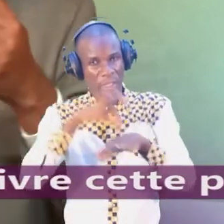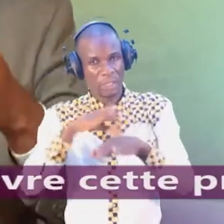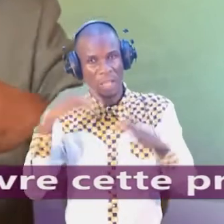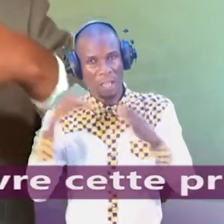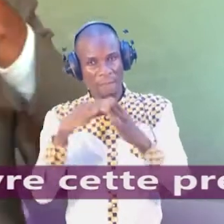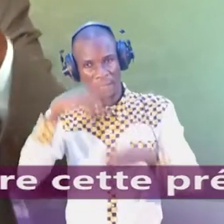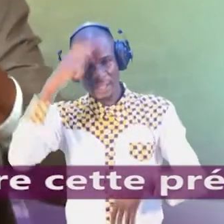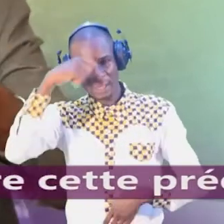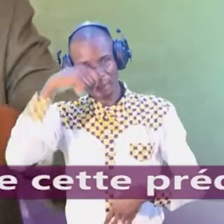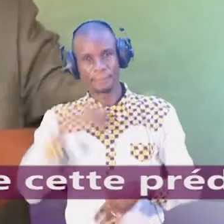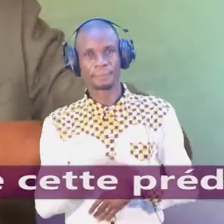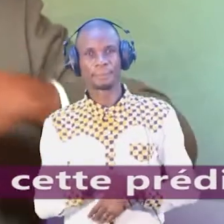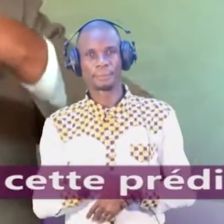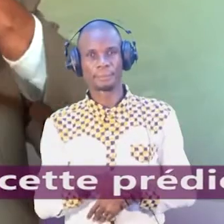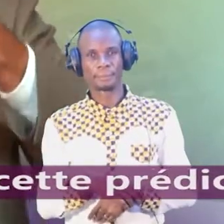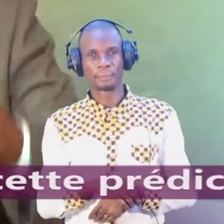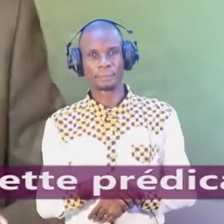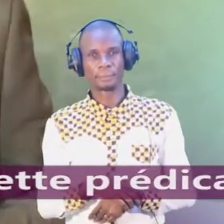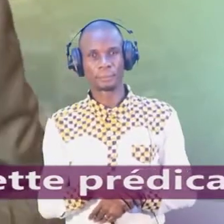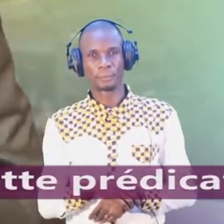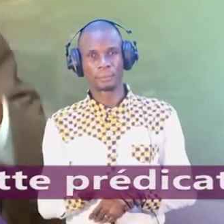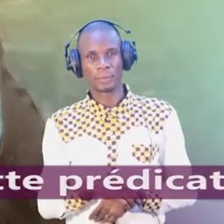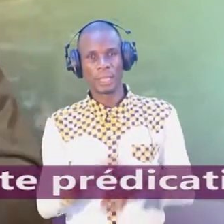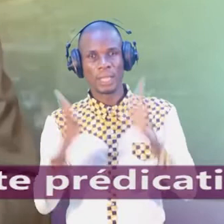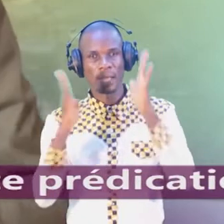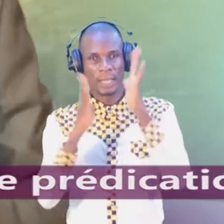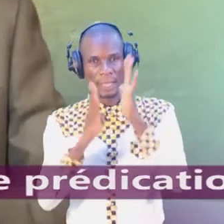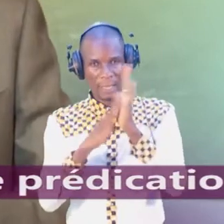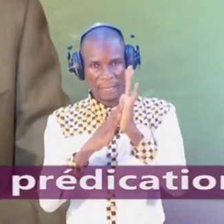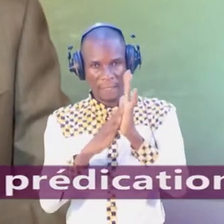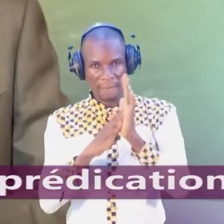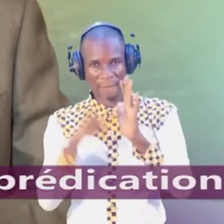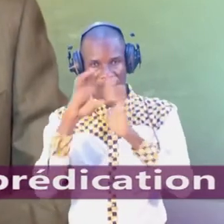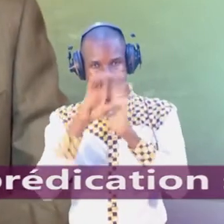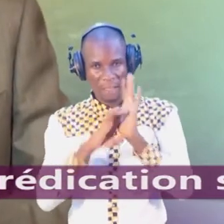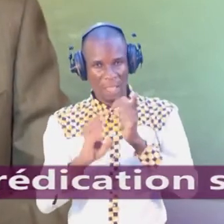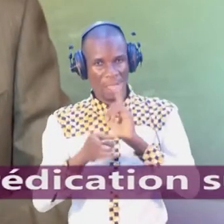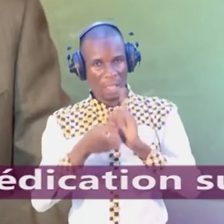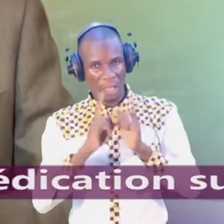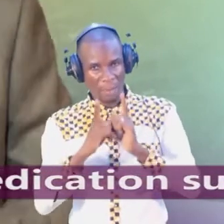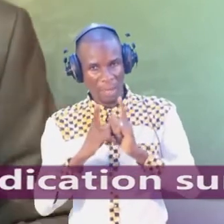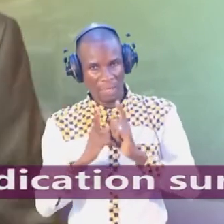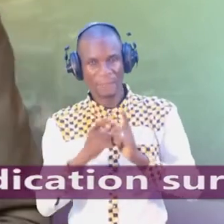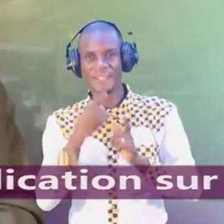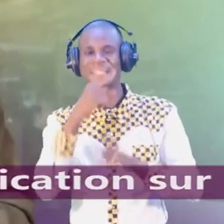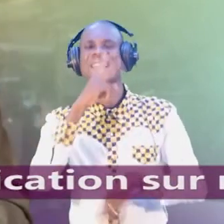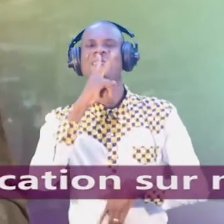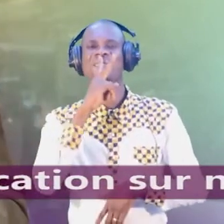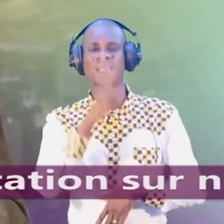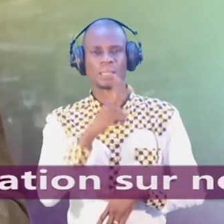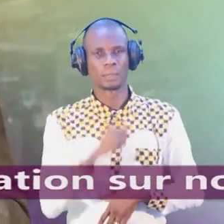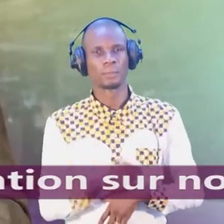tozala basengeli ya bamoko na bamosusu tosalela mpenza balingisa na biso mpimbongo na biso na mayele mpe bwanya